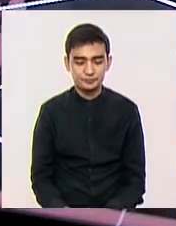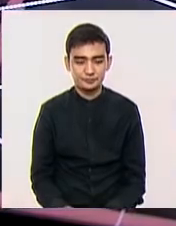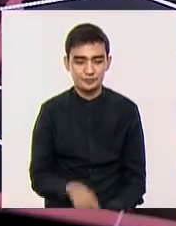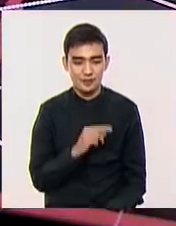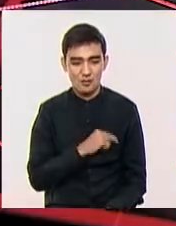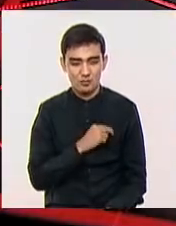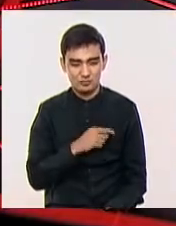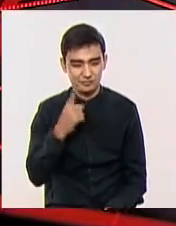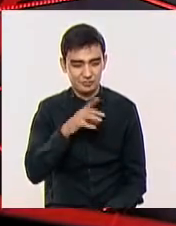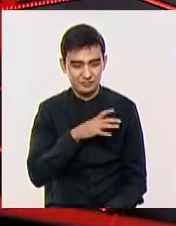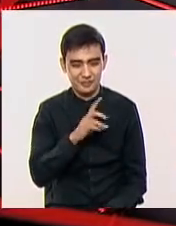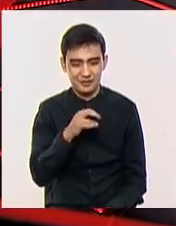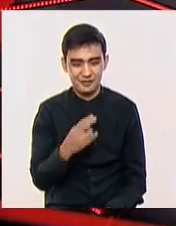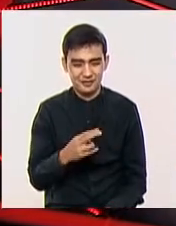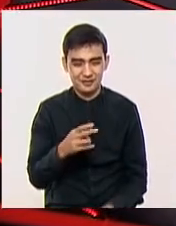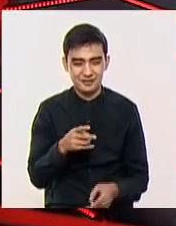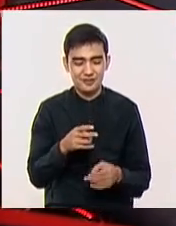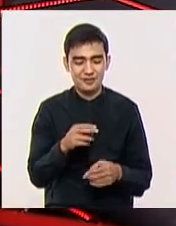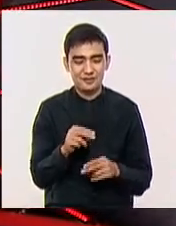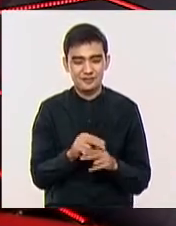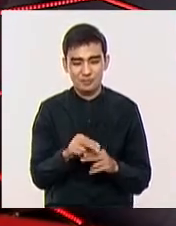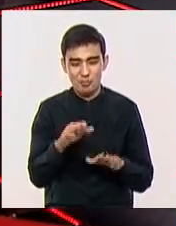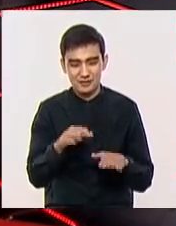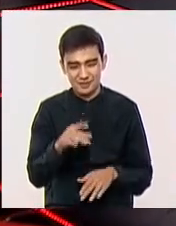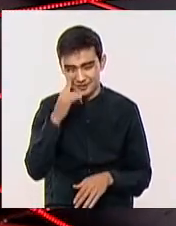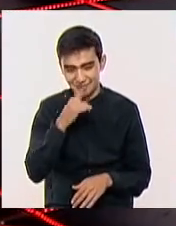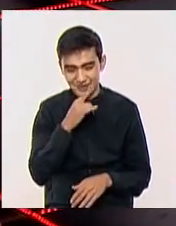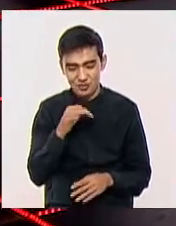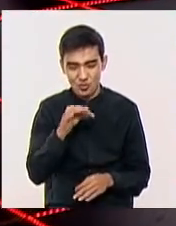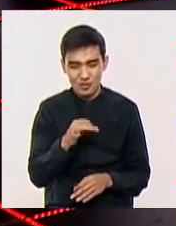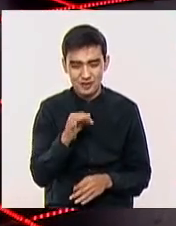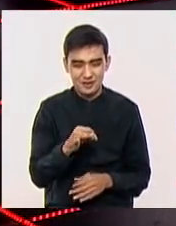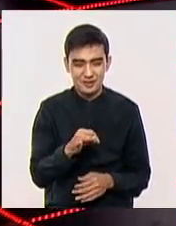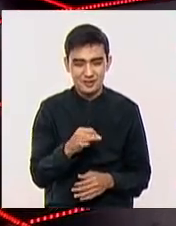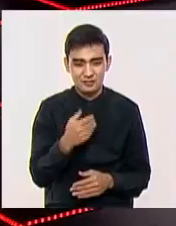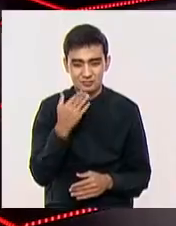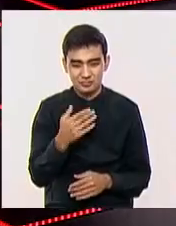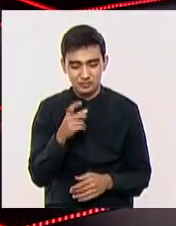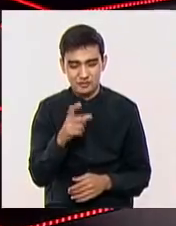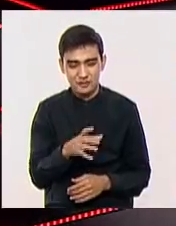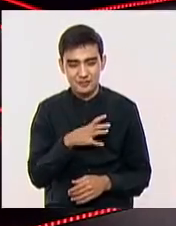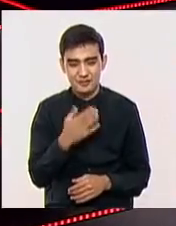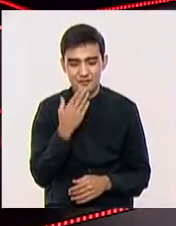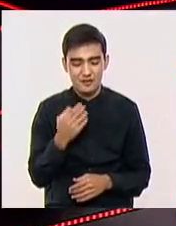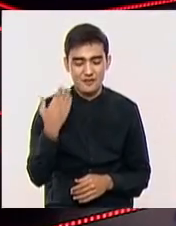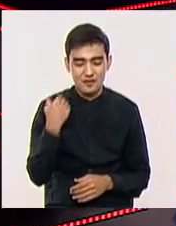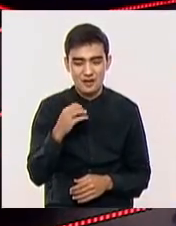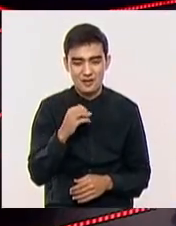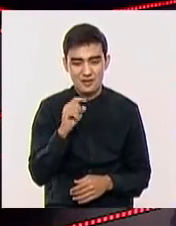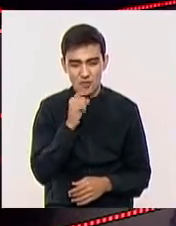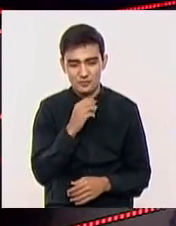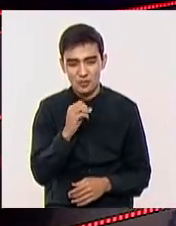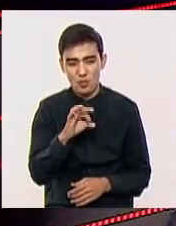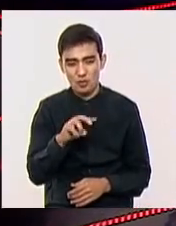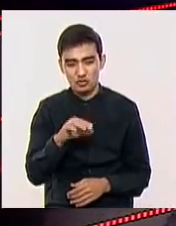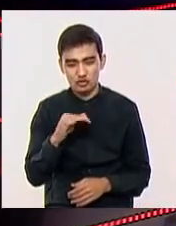Разработчики национального клинического протокола лечения в Казахстане ответили на запрос нашего корреспондента. Напомню, ранее экономист Олжас